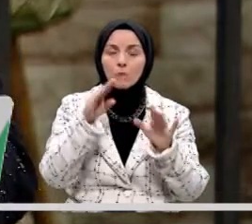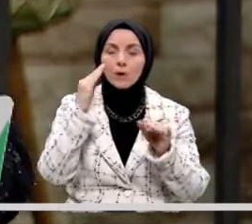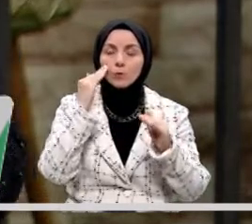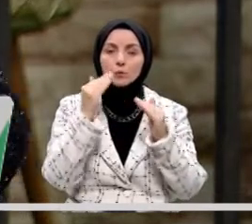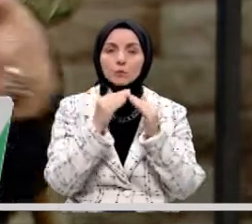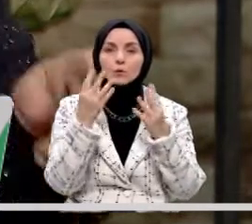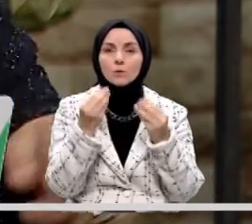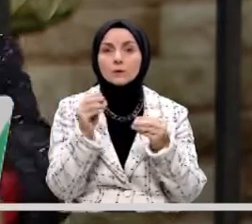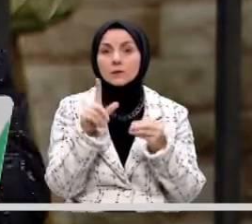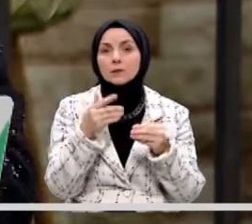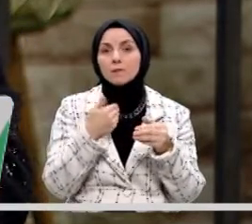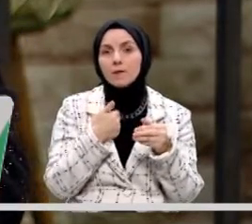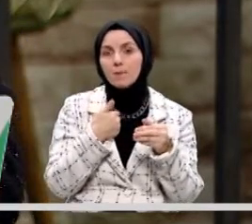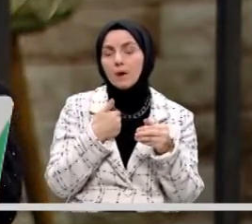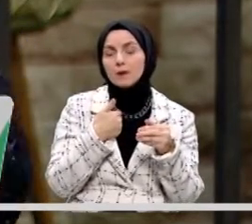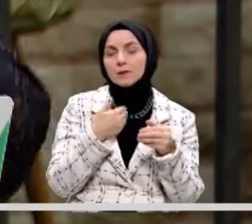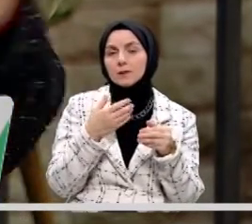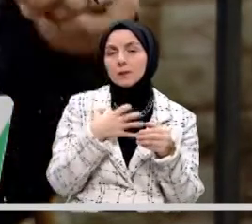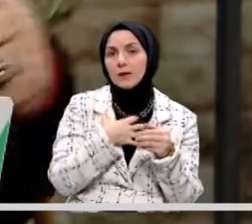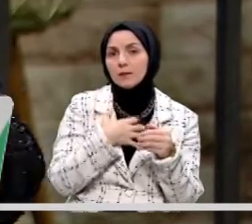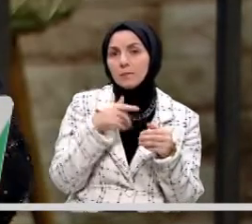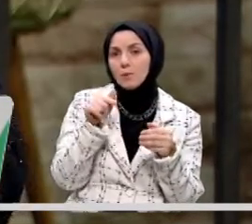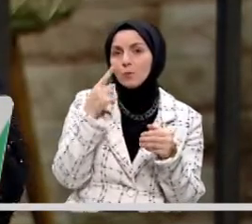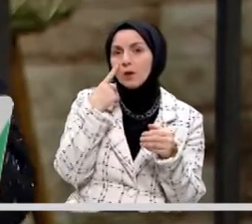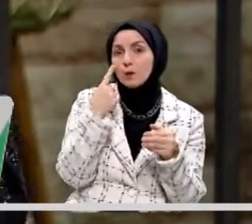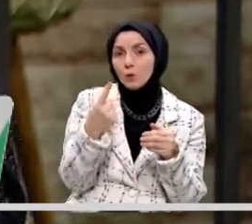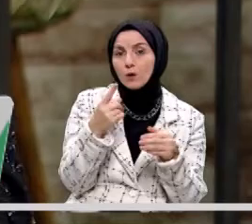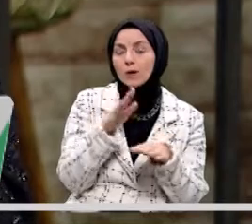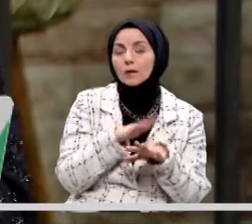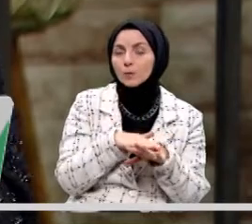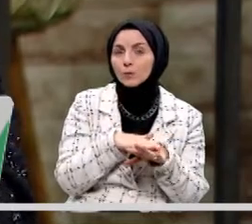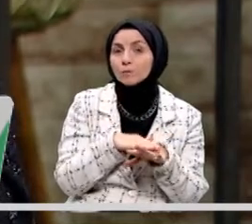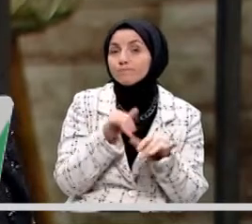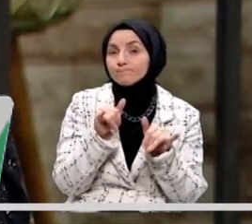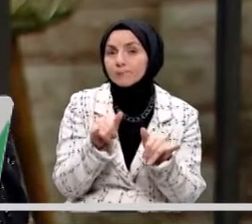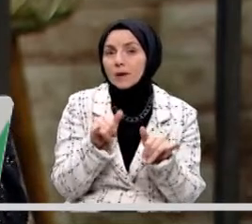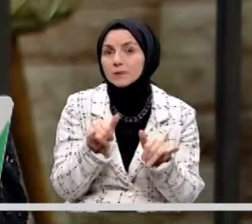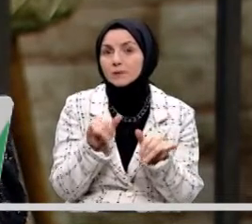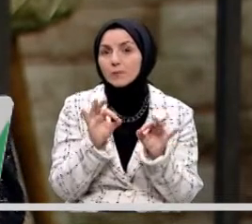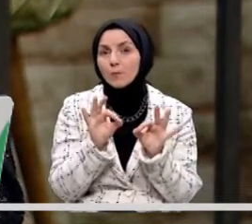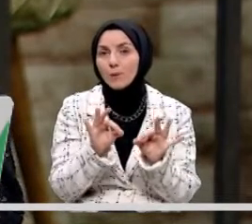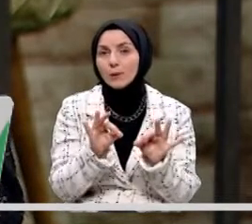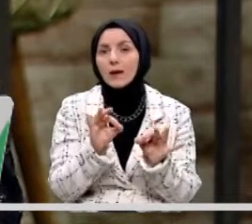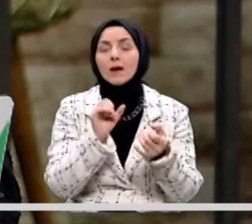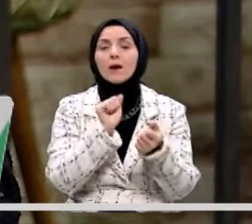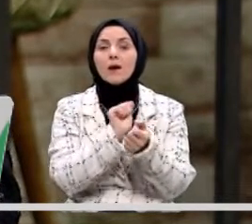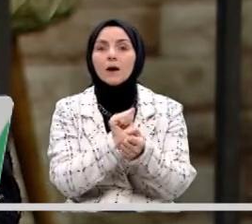kendimi buraya göre tanımlıyorum değil mi buraya göre tanımlıyorum kendimi aynı onun gibi Ailede